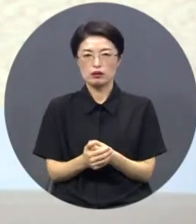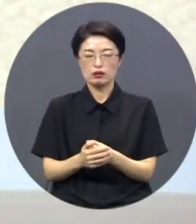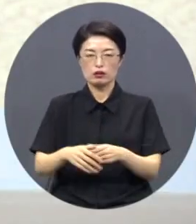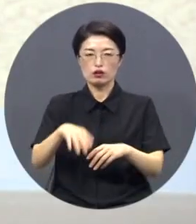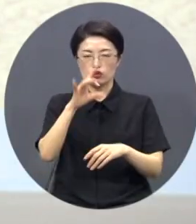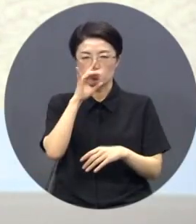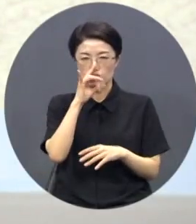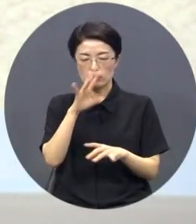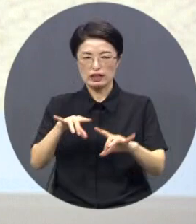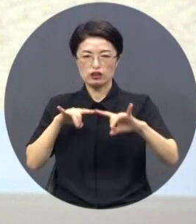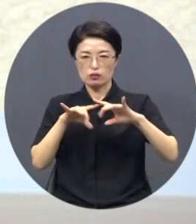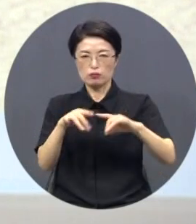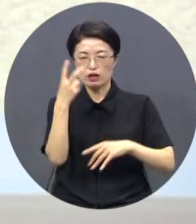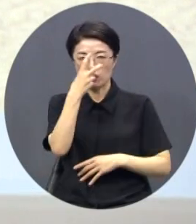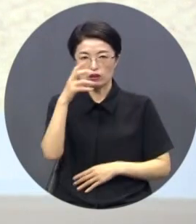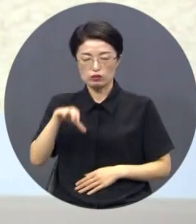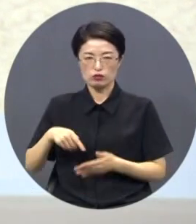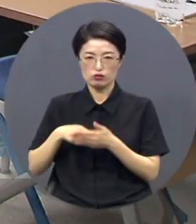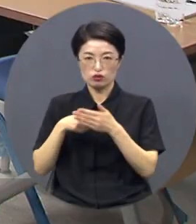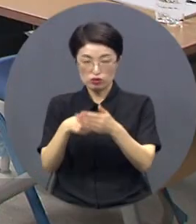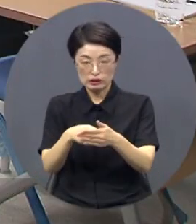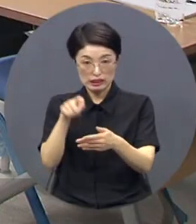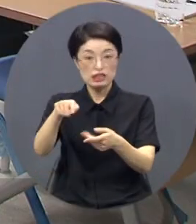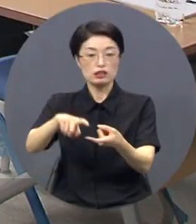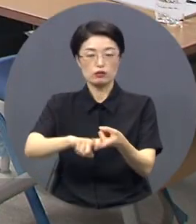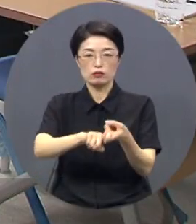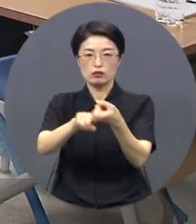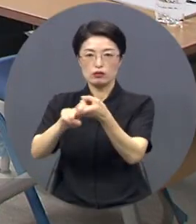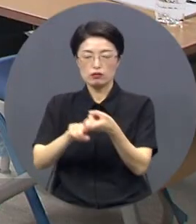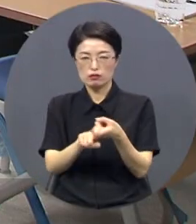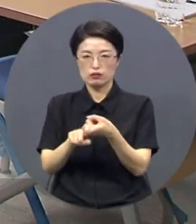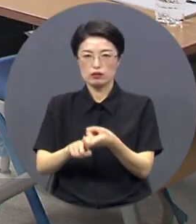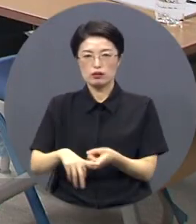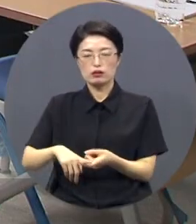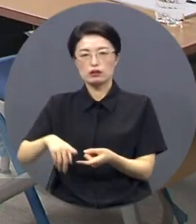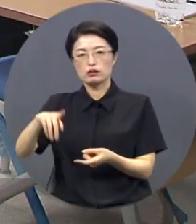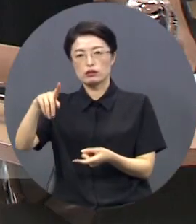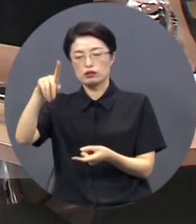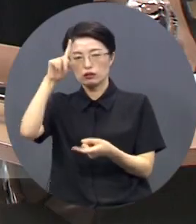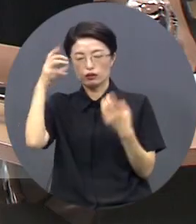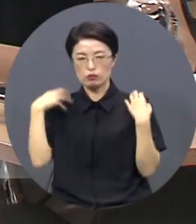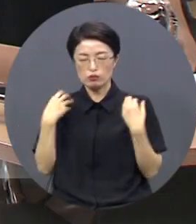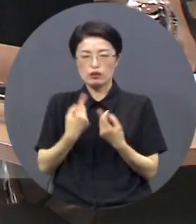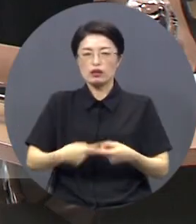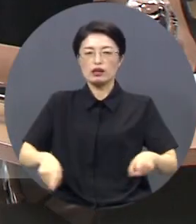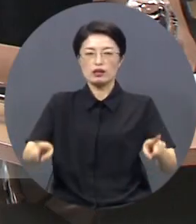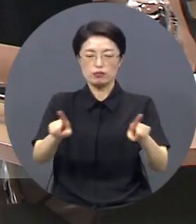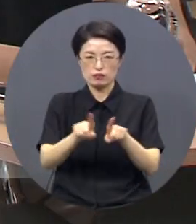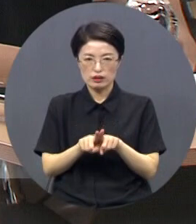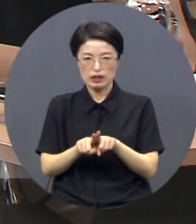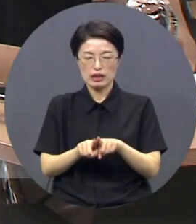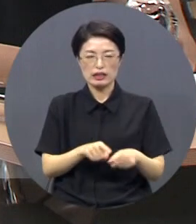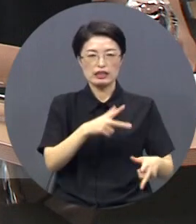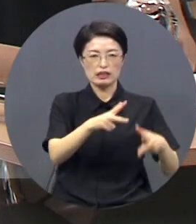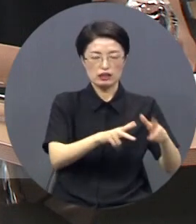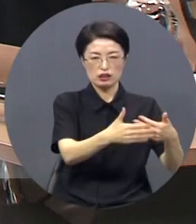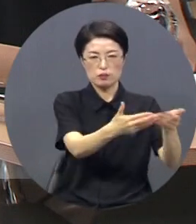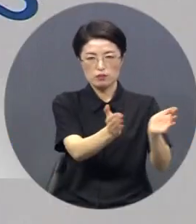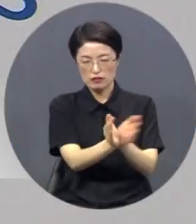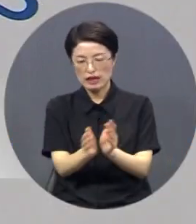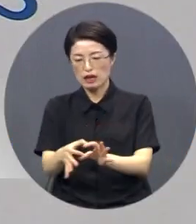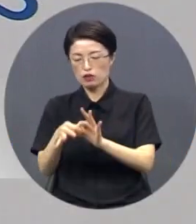중앙전파관리소가 추진하는 지역 정보 보호 협의체는 지방자치단체와 학계, 산업계와 유관기관이